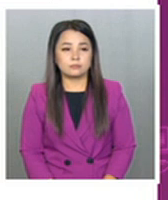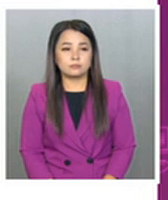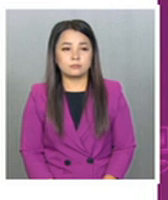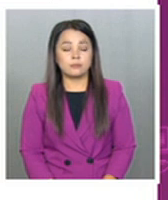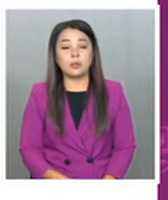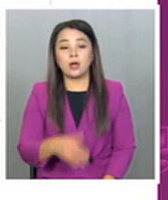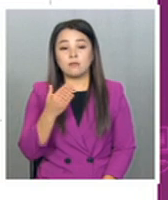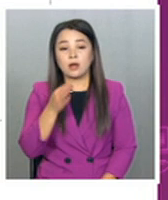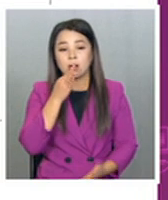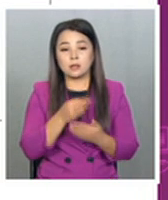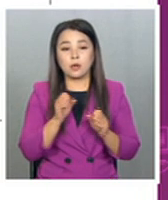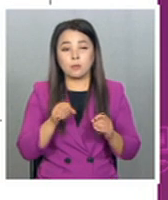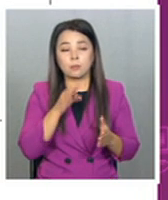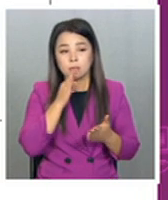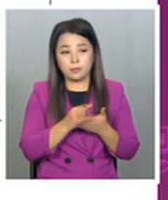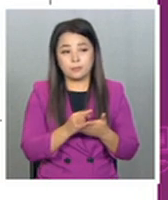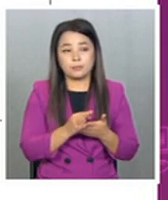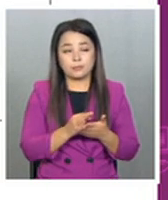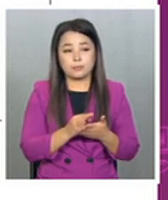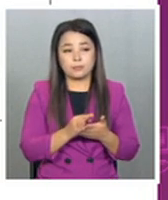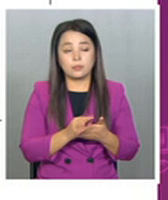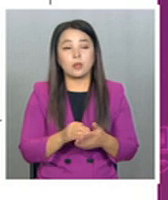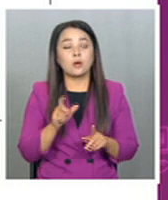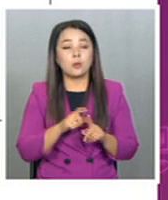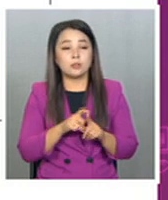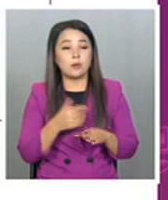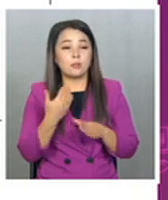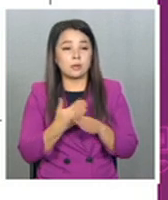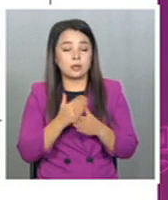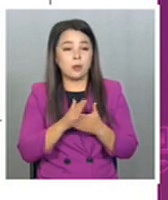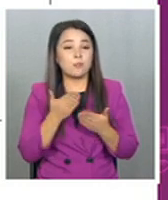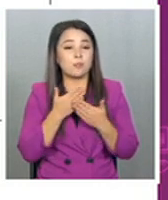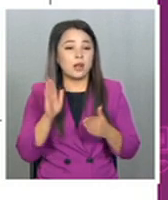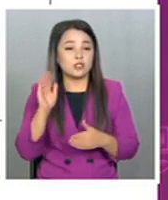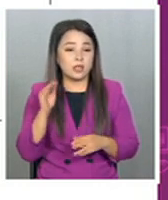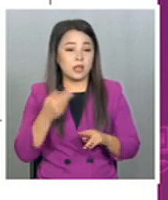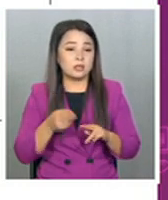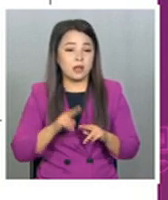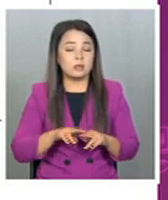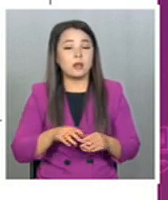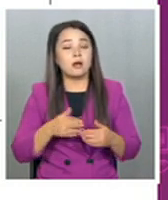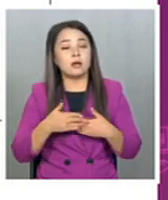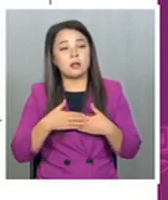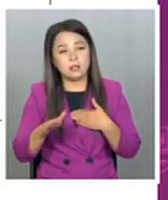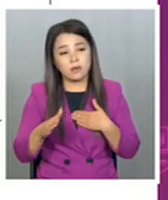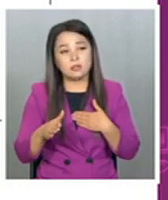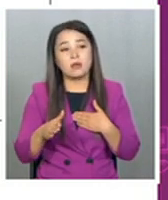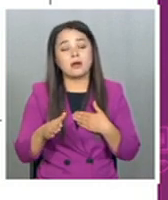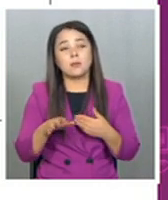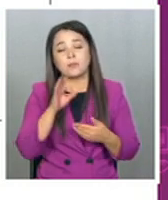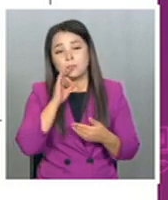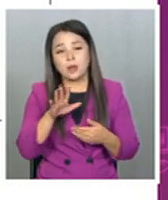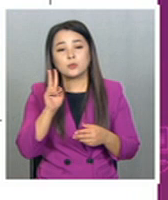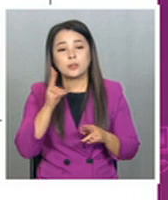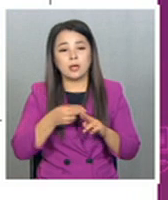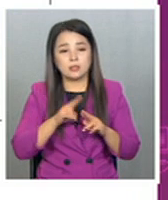Ваши ответы могут быть такими. Ключевые слова «прощание» – это расставание, это значит проститься с